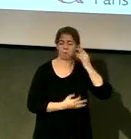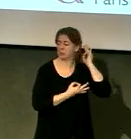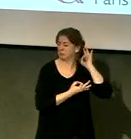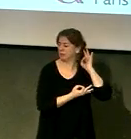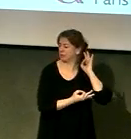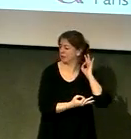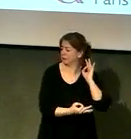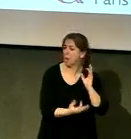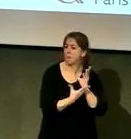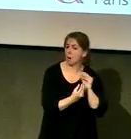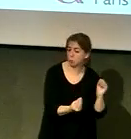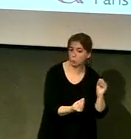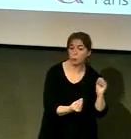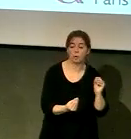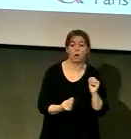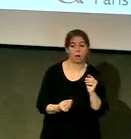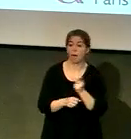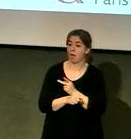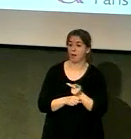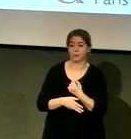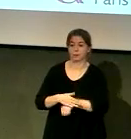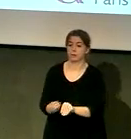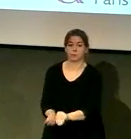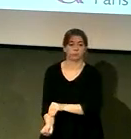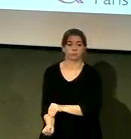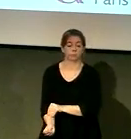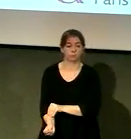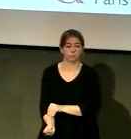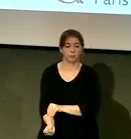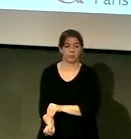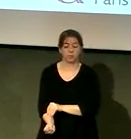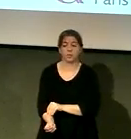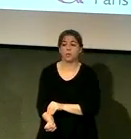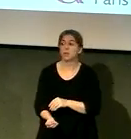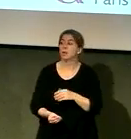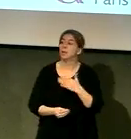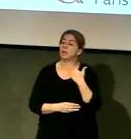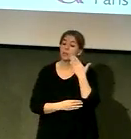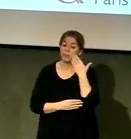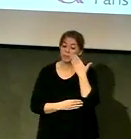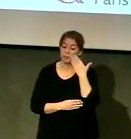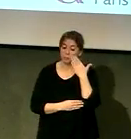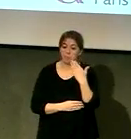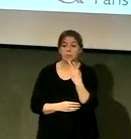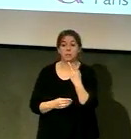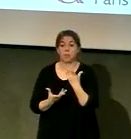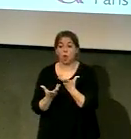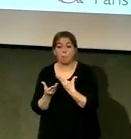de prématurité augmente, mais il se cumule également avec ce même risque pour les autres